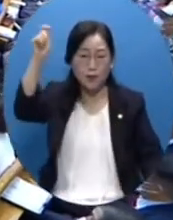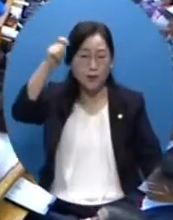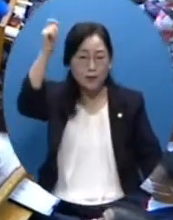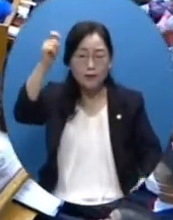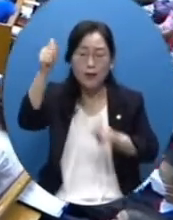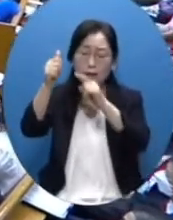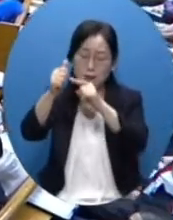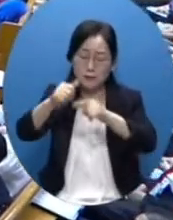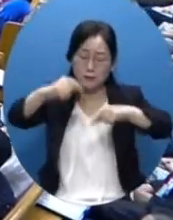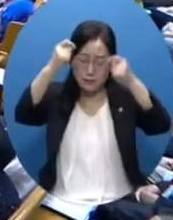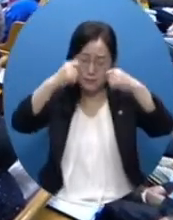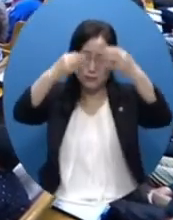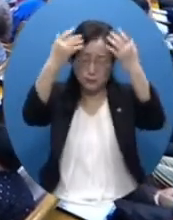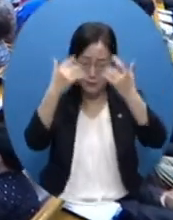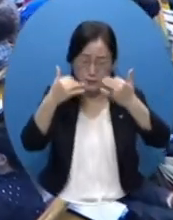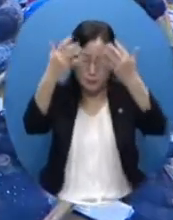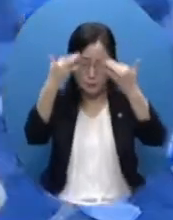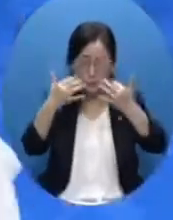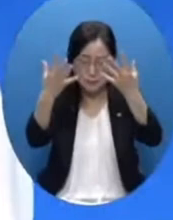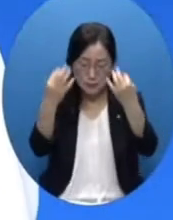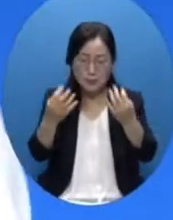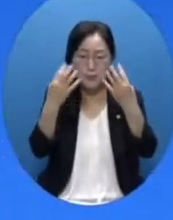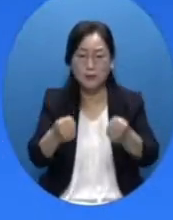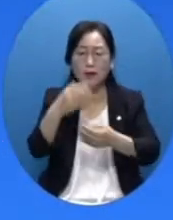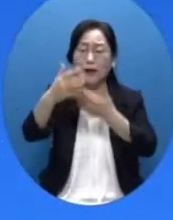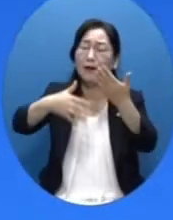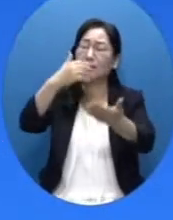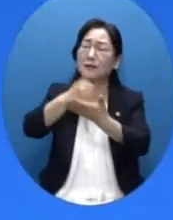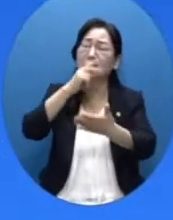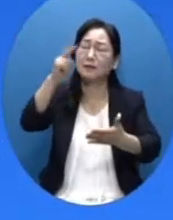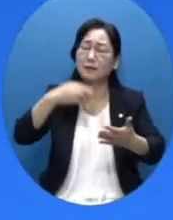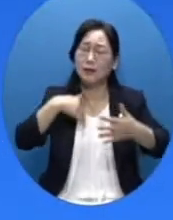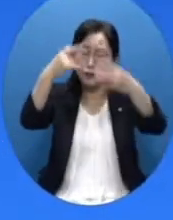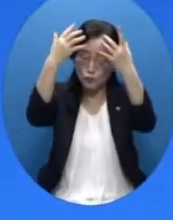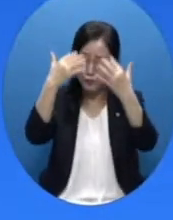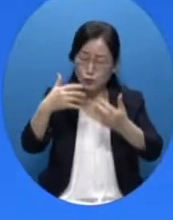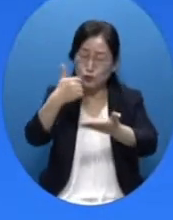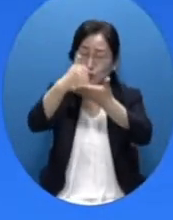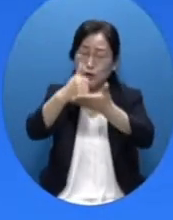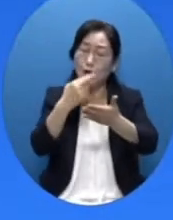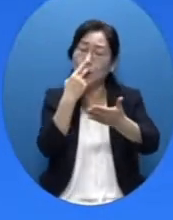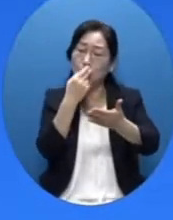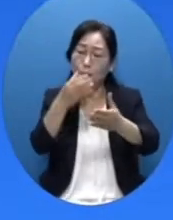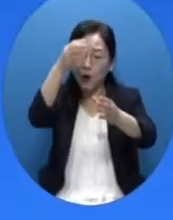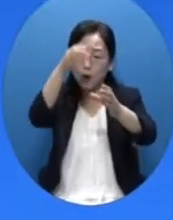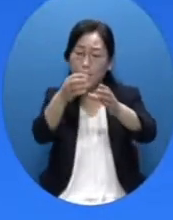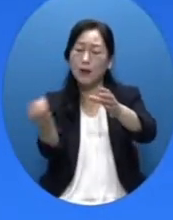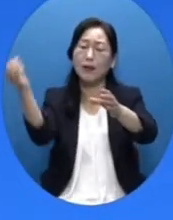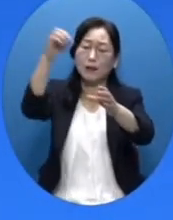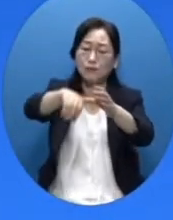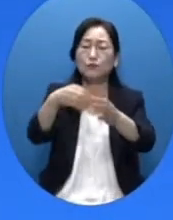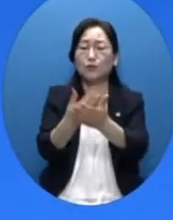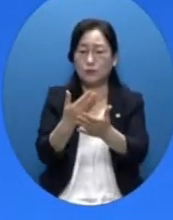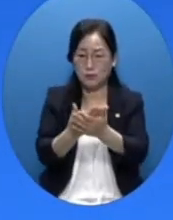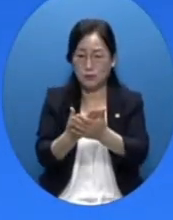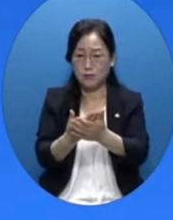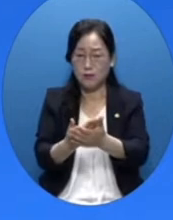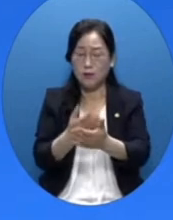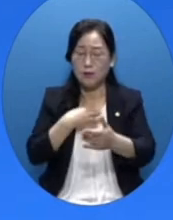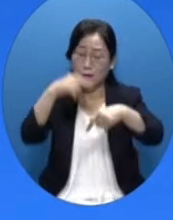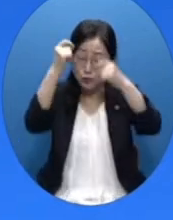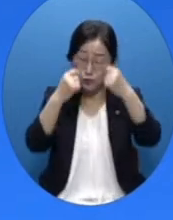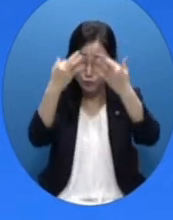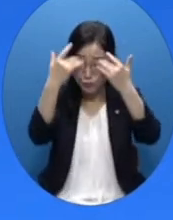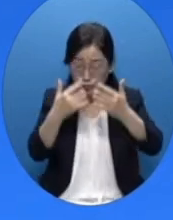많은 눈물 흘리면서 나의 눈 누를 쥐의 병에 담 웃어서 나의 눈물을